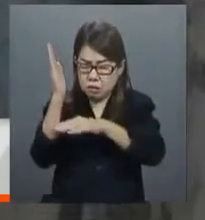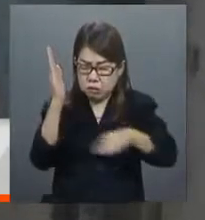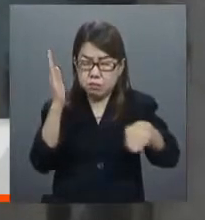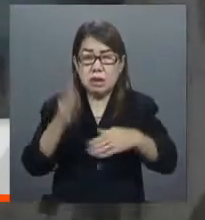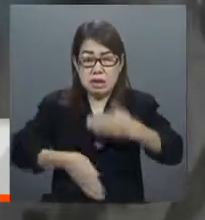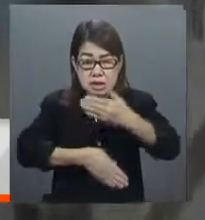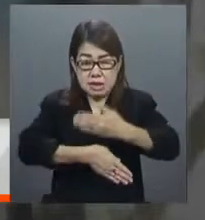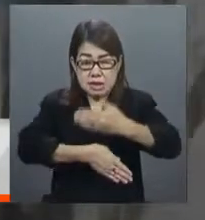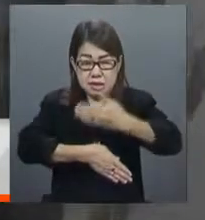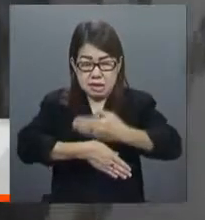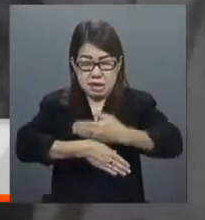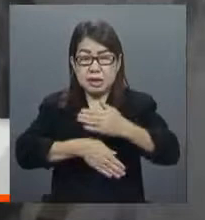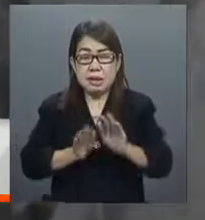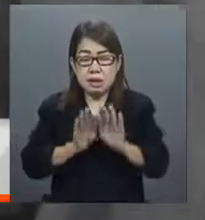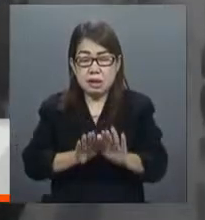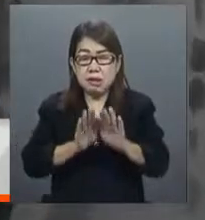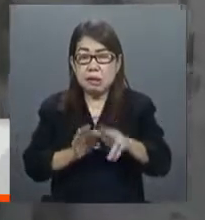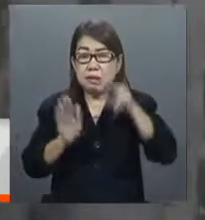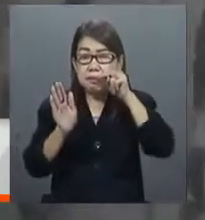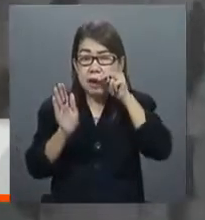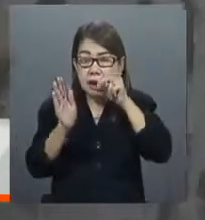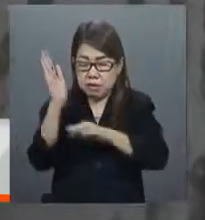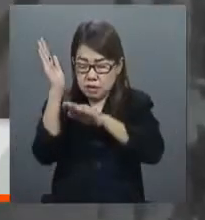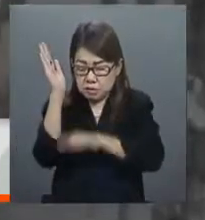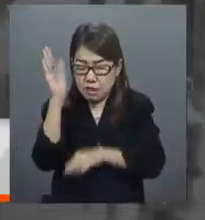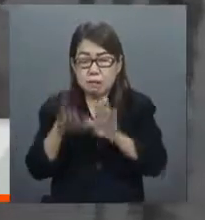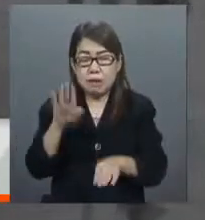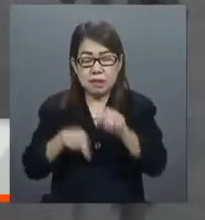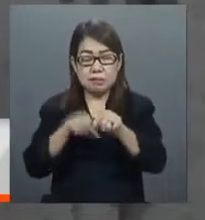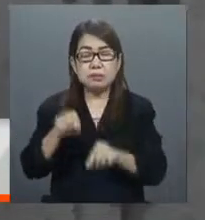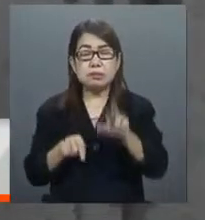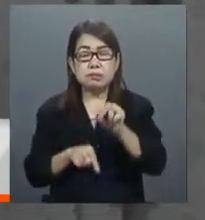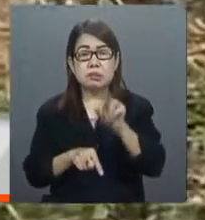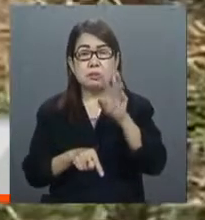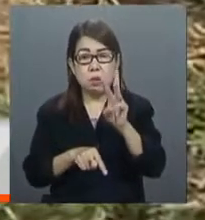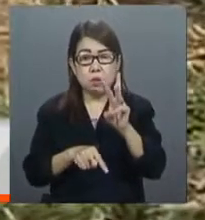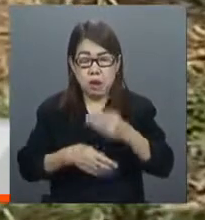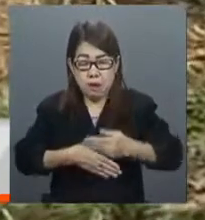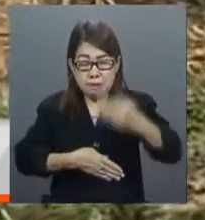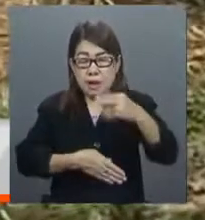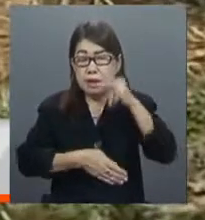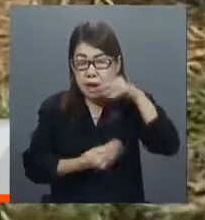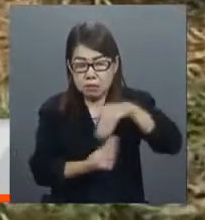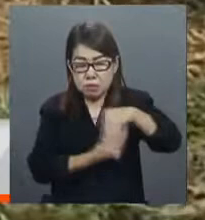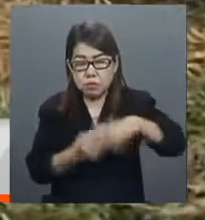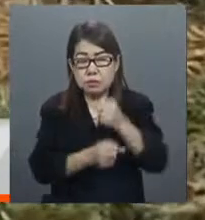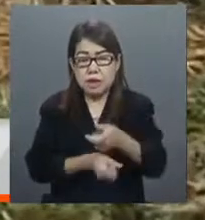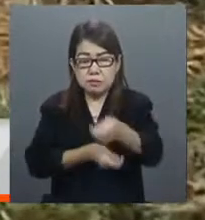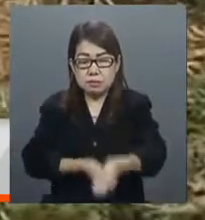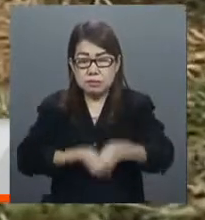แควน้อยบำรุงแดนเหนือปริมาณน้ำเพียงร้อยละ 36แต่ยุติการสรงน้ำเพื่อการเกษตรในพื้นที่ชลประทาน